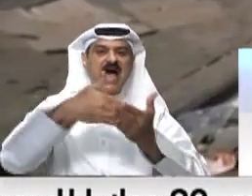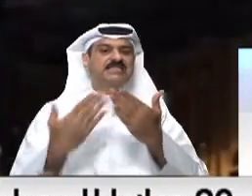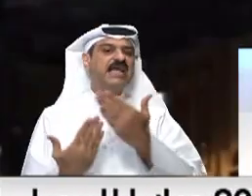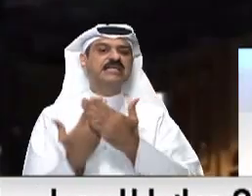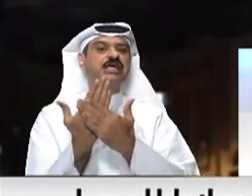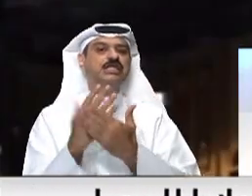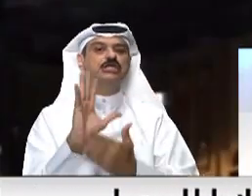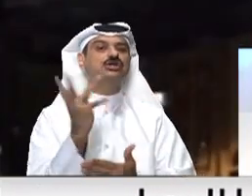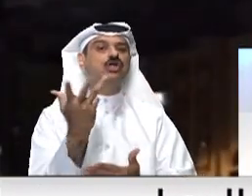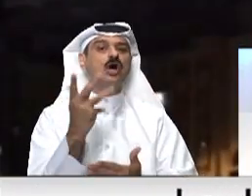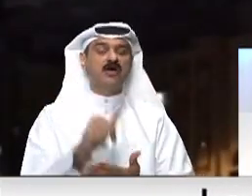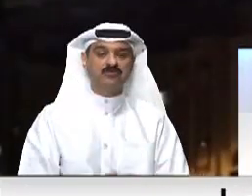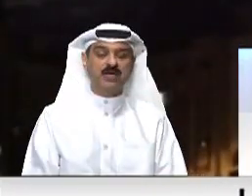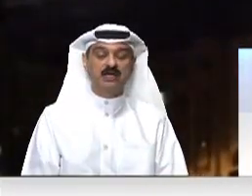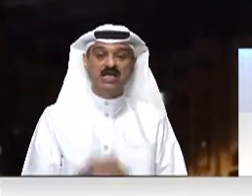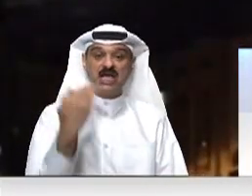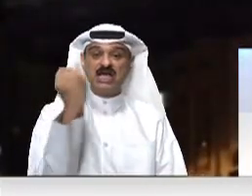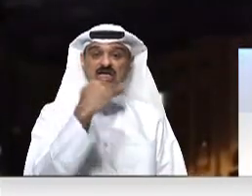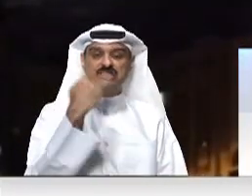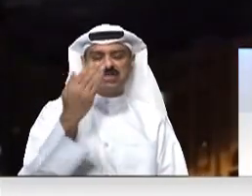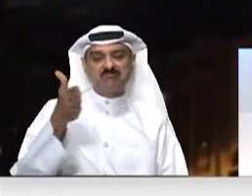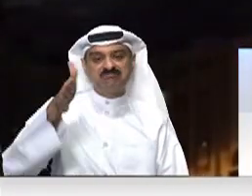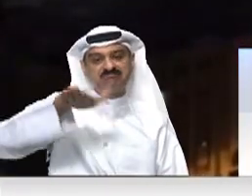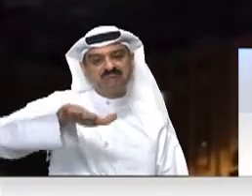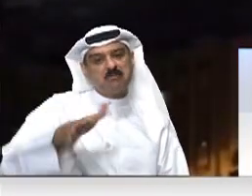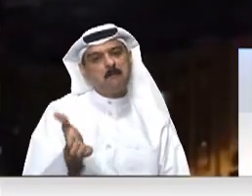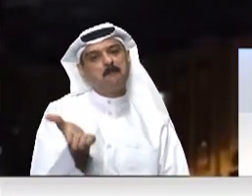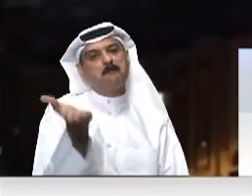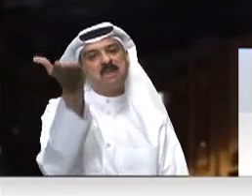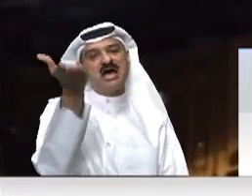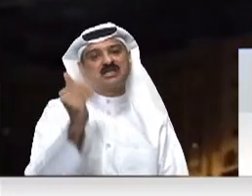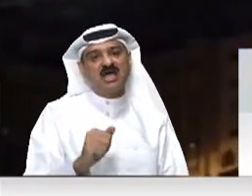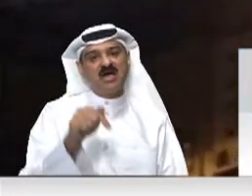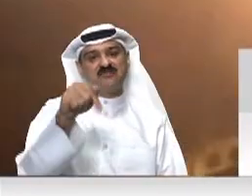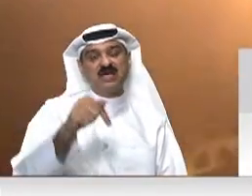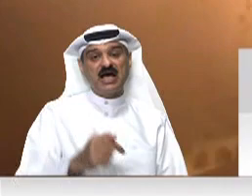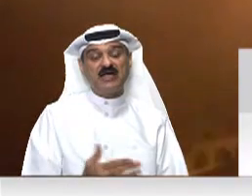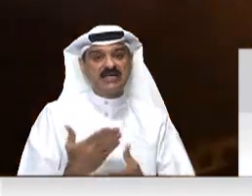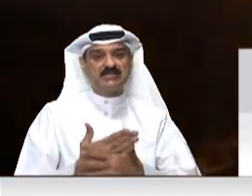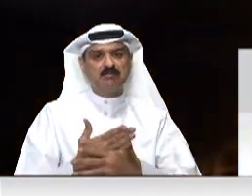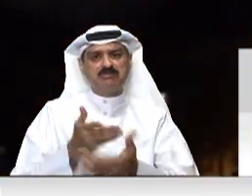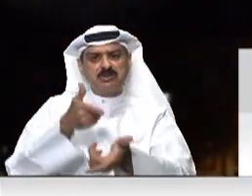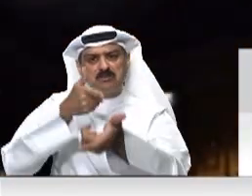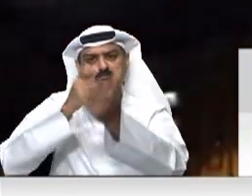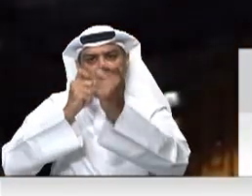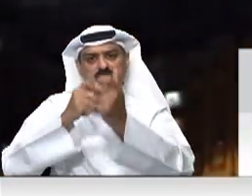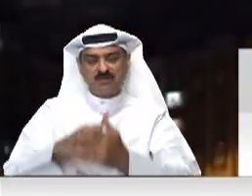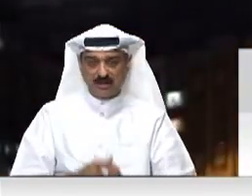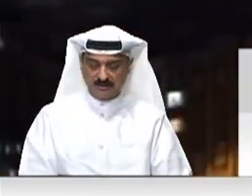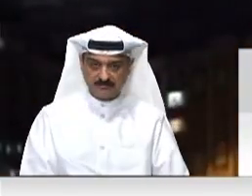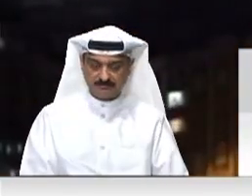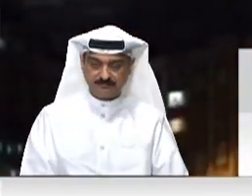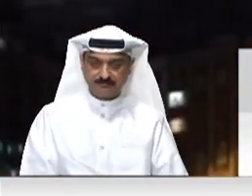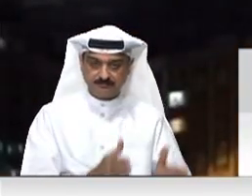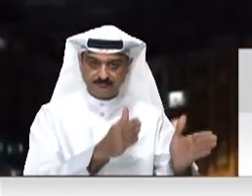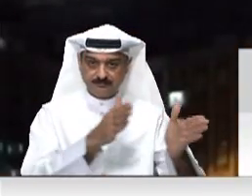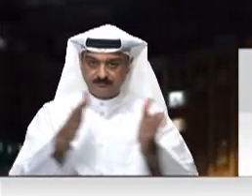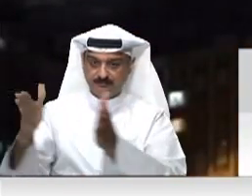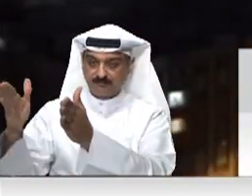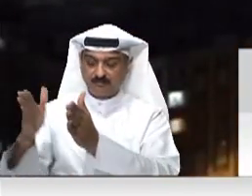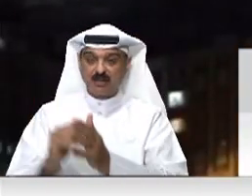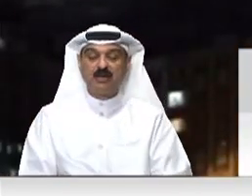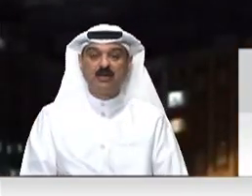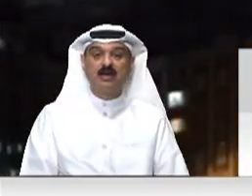هو استشهاد الشاب اليوم في قرية الساوية إلى الجنوب من قطاع غزة. بطبيعة الحال